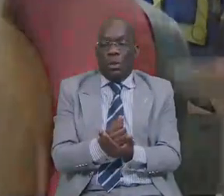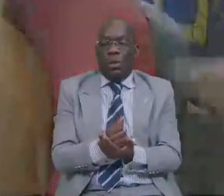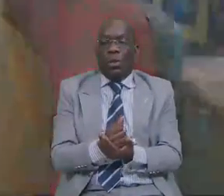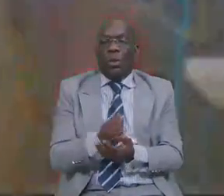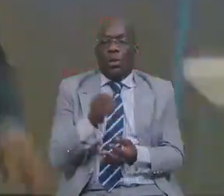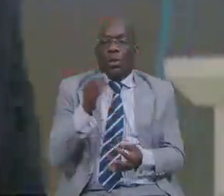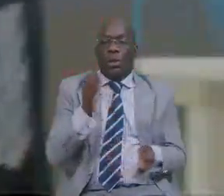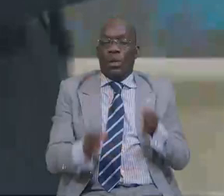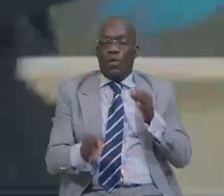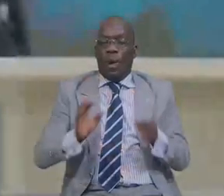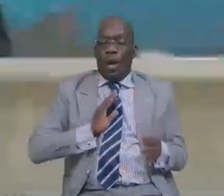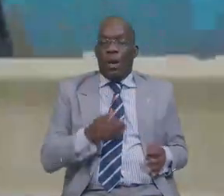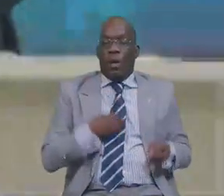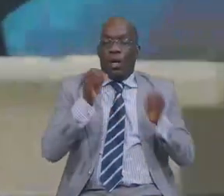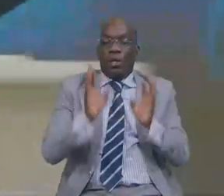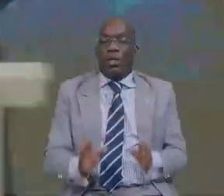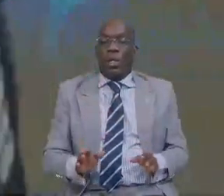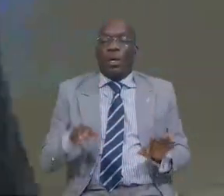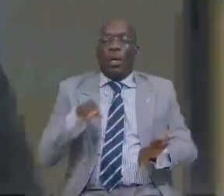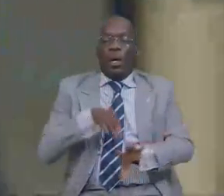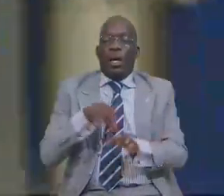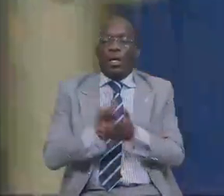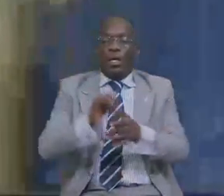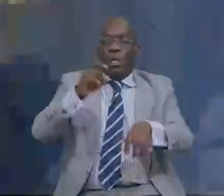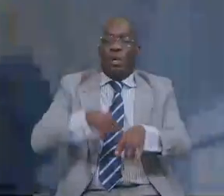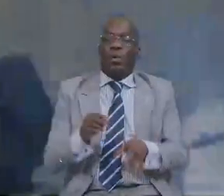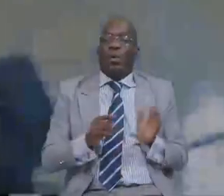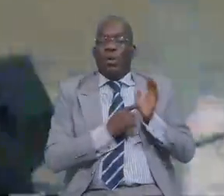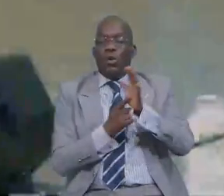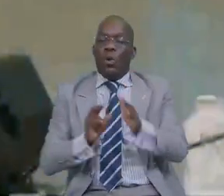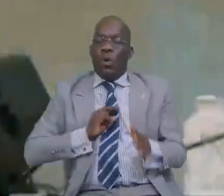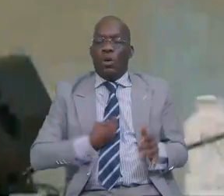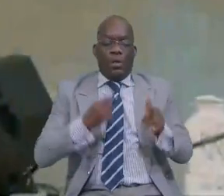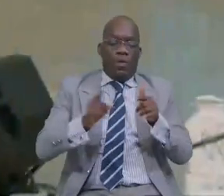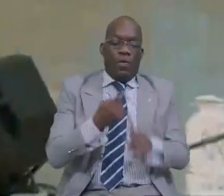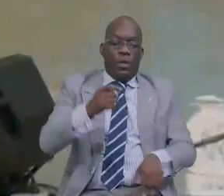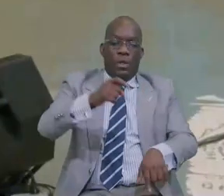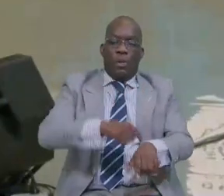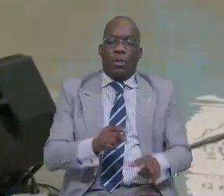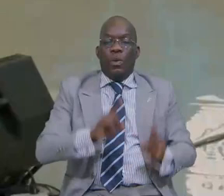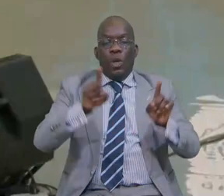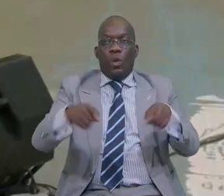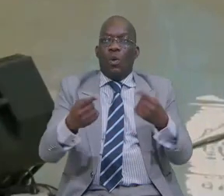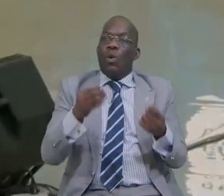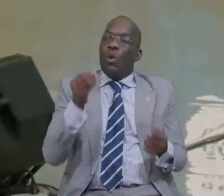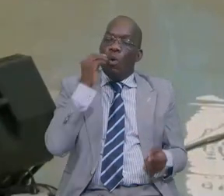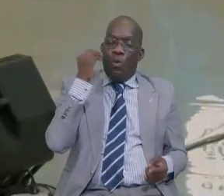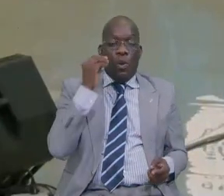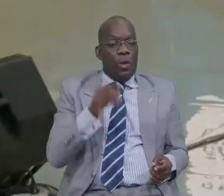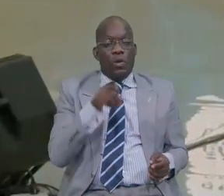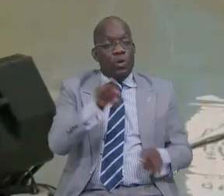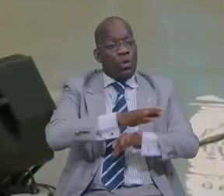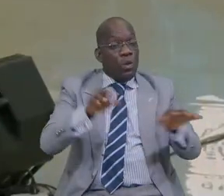Si notre enseignant à l'époque nous a montré la première fois, et il dit maintenant, je vous ai montré, rentre à la